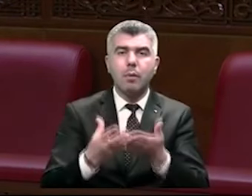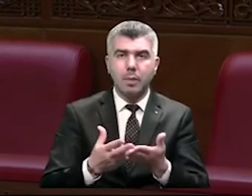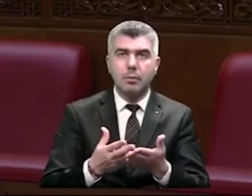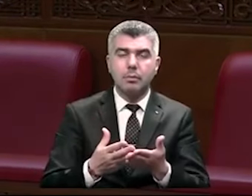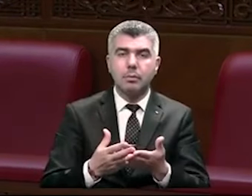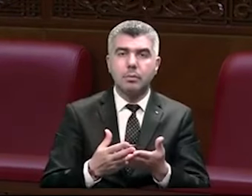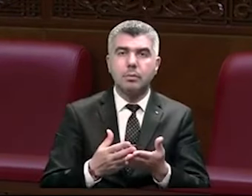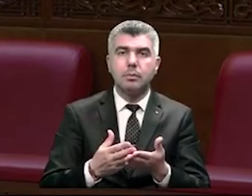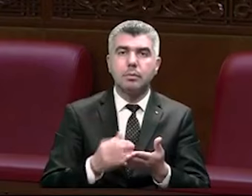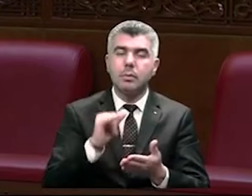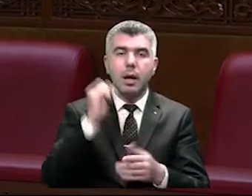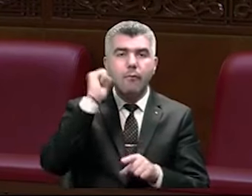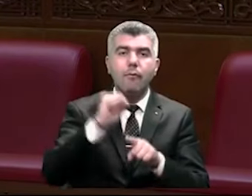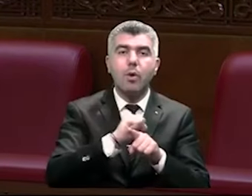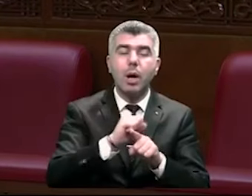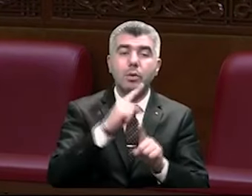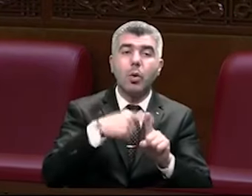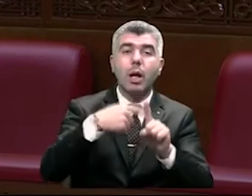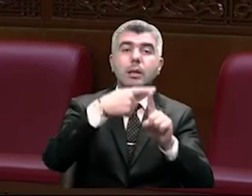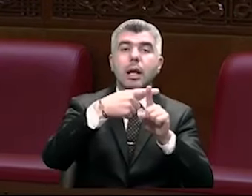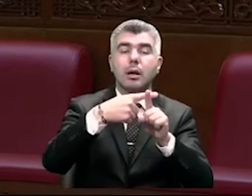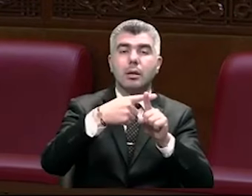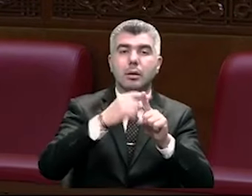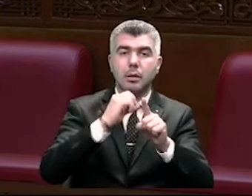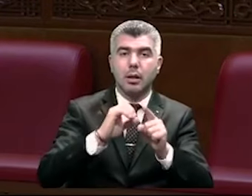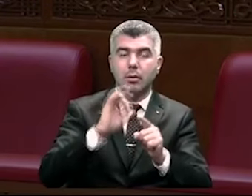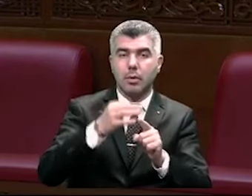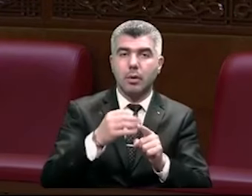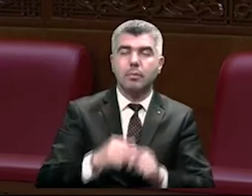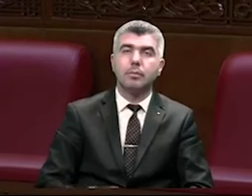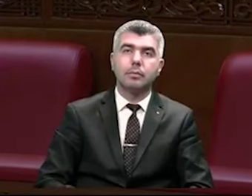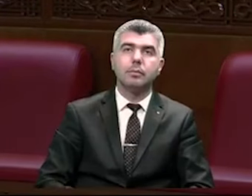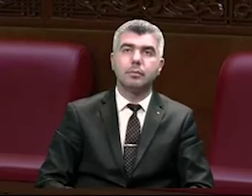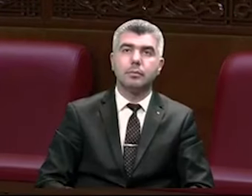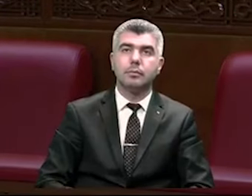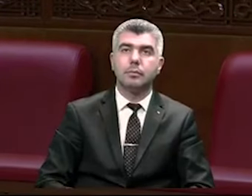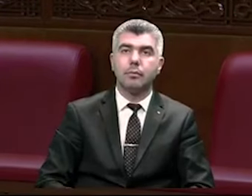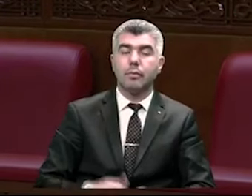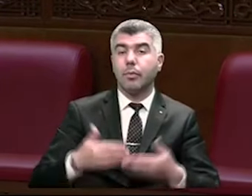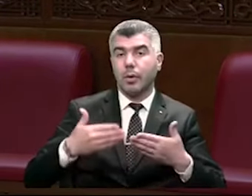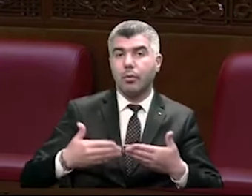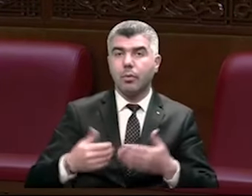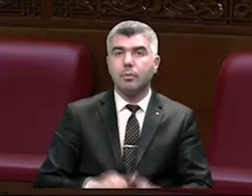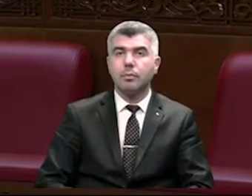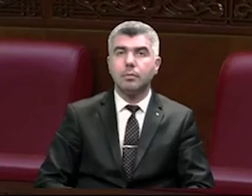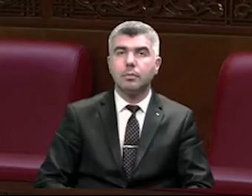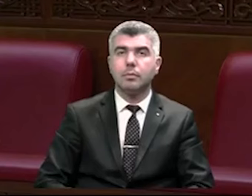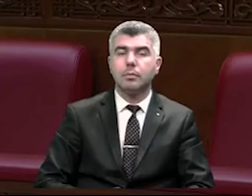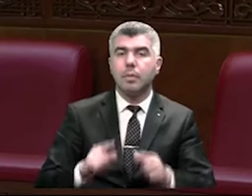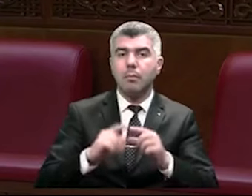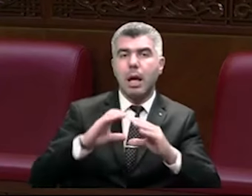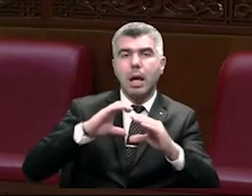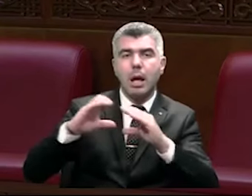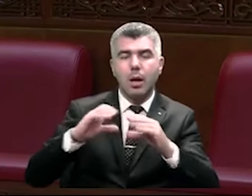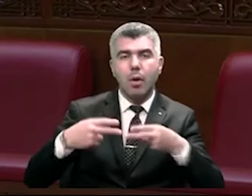هي خصنا نكون اكثر باش نشد اكثر اليوم اليوم حنا درنا حوار